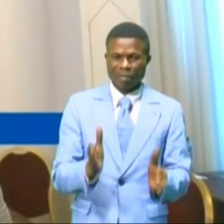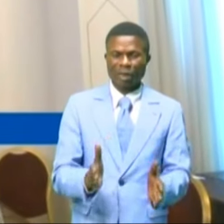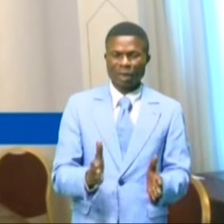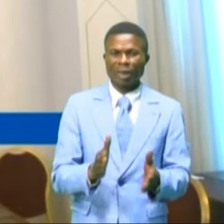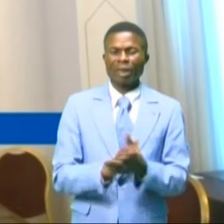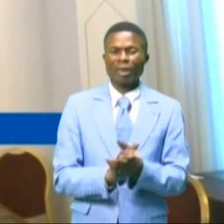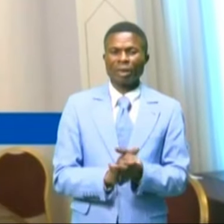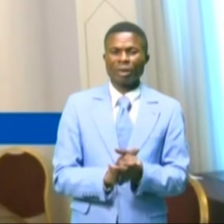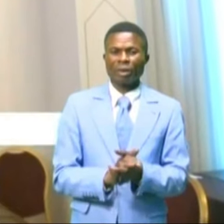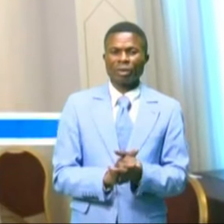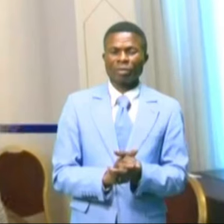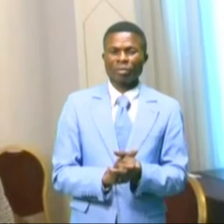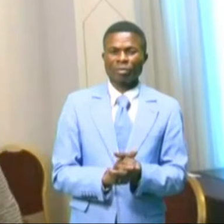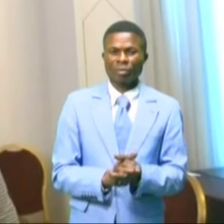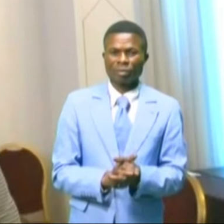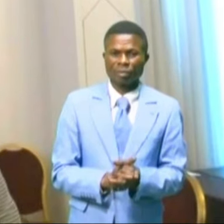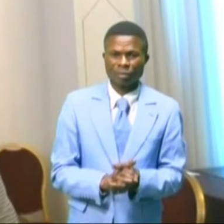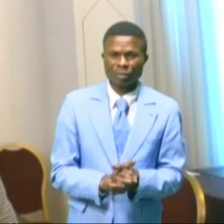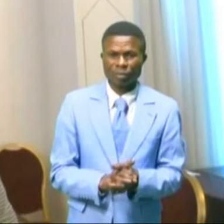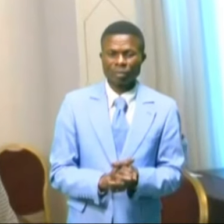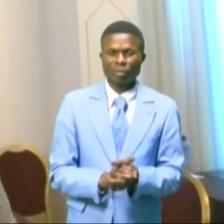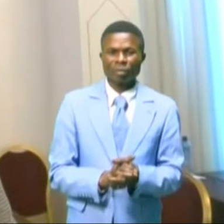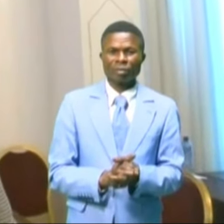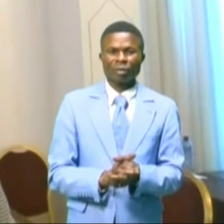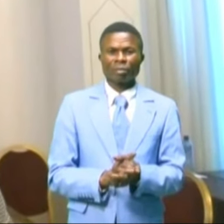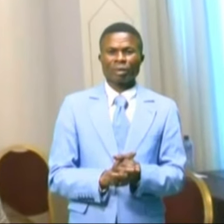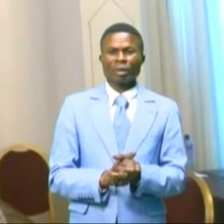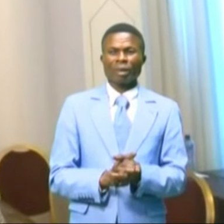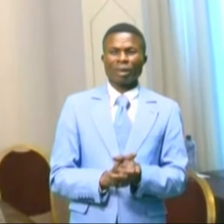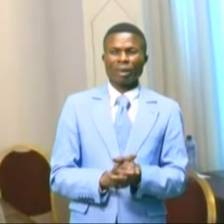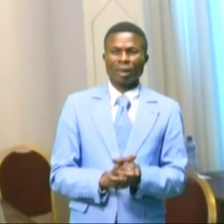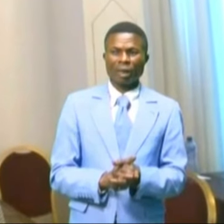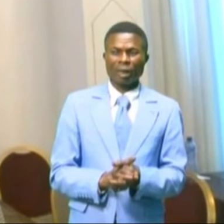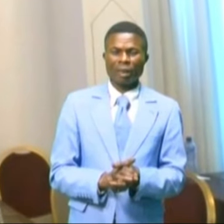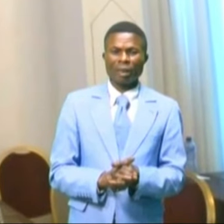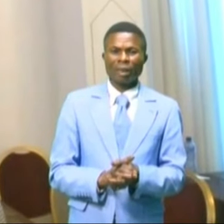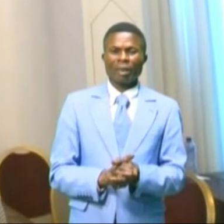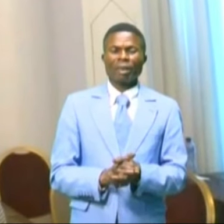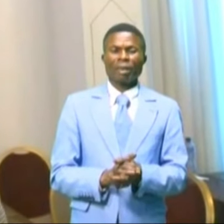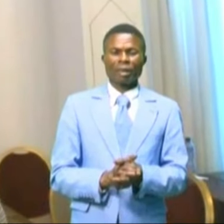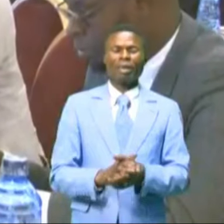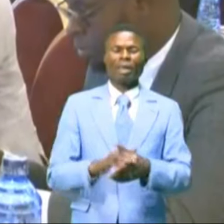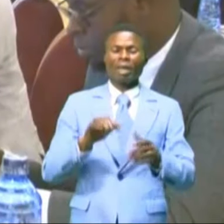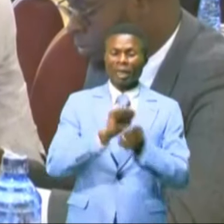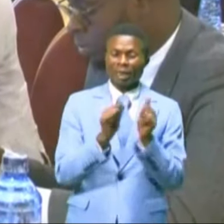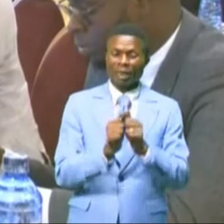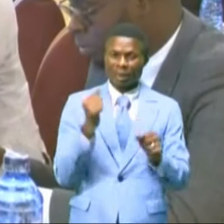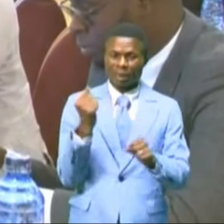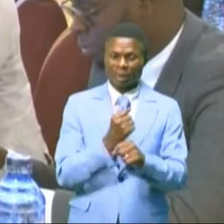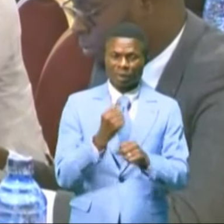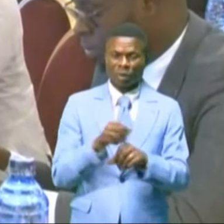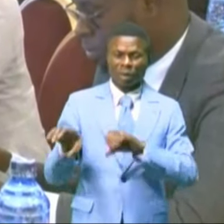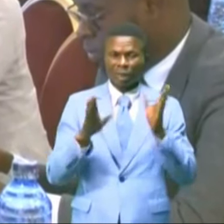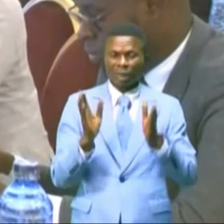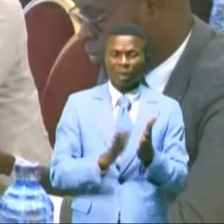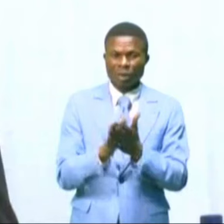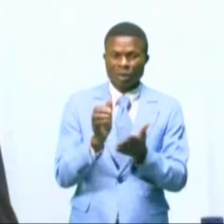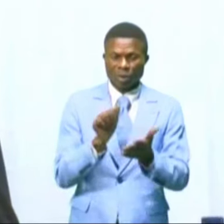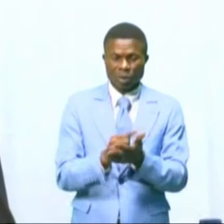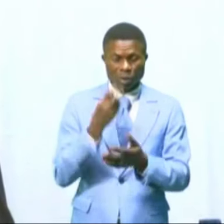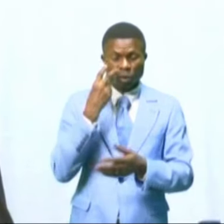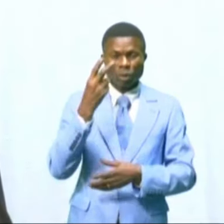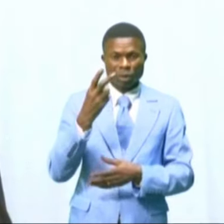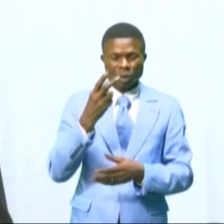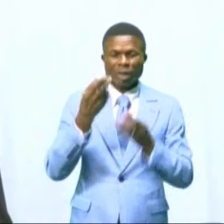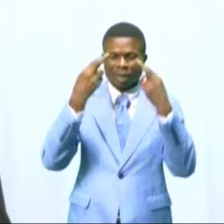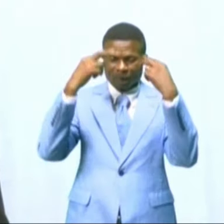de s'adapter aux pratiques qui sont engendrées par le développement de la digitalisation. Les acteurs concernés estiment avoir